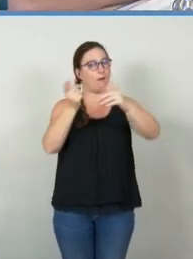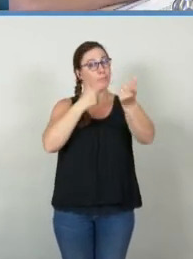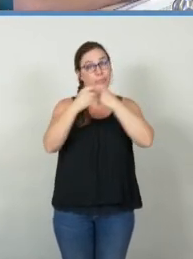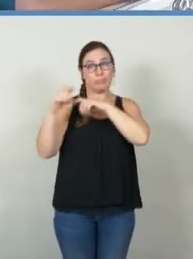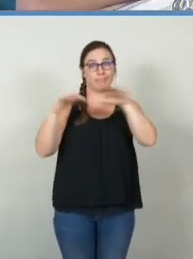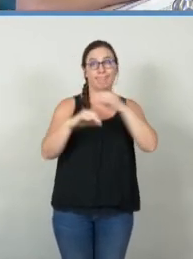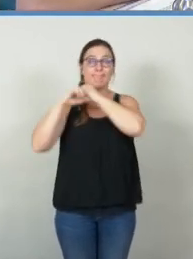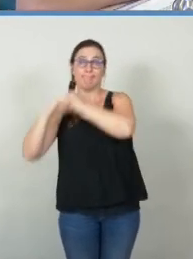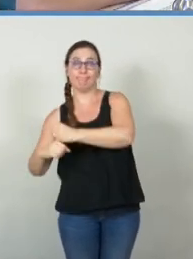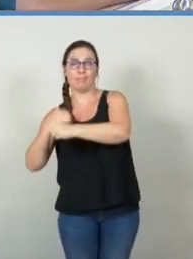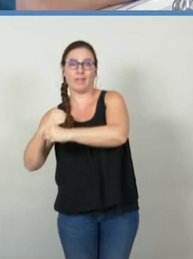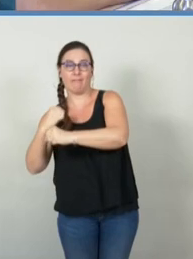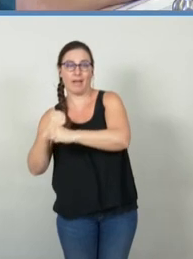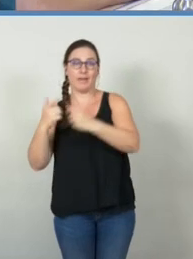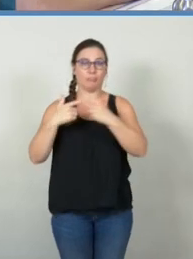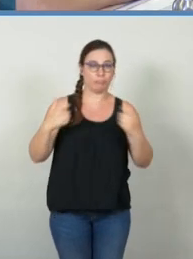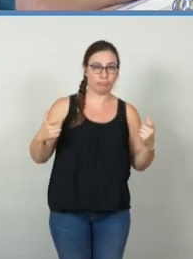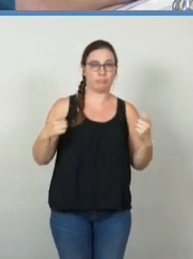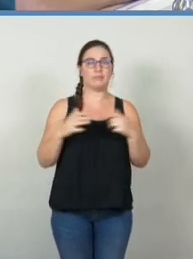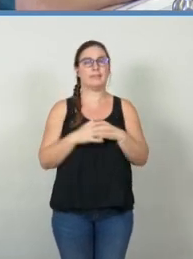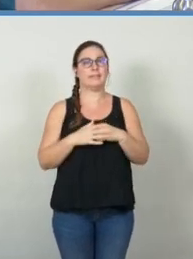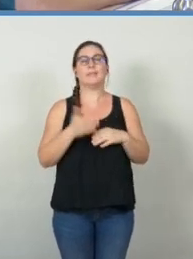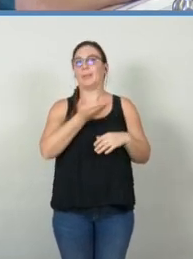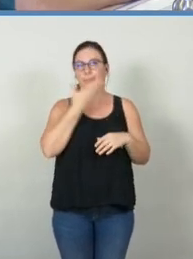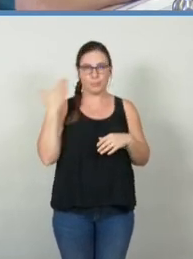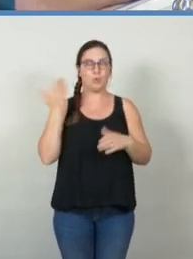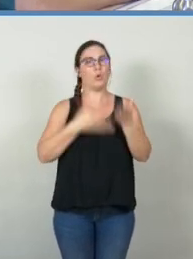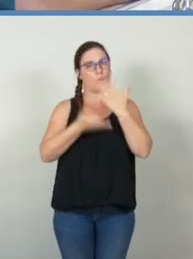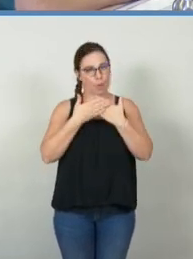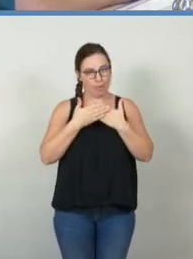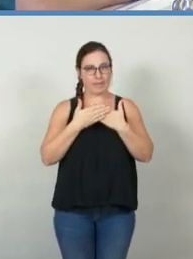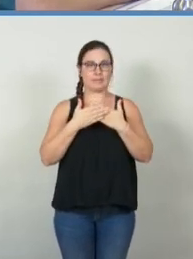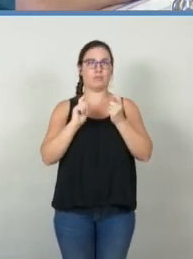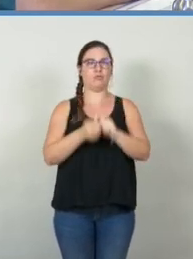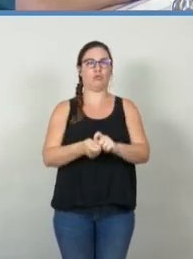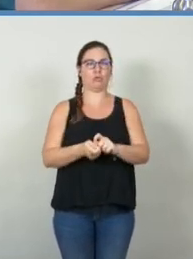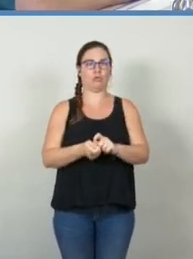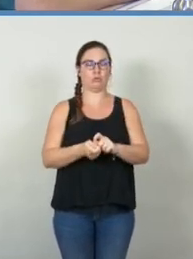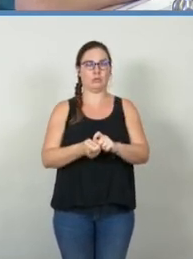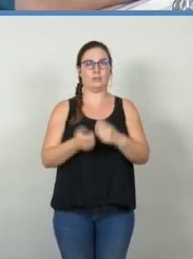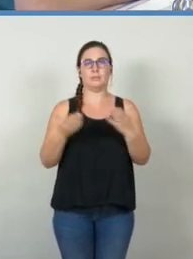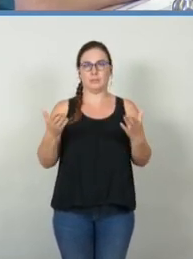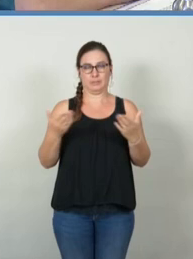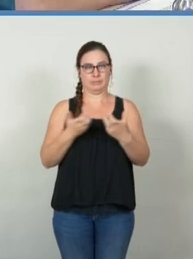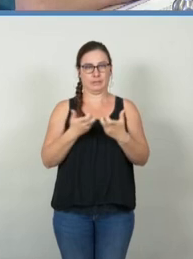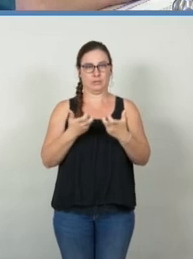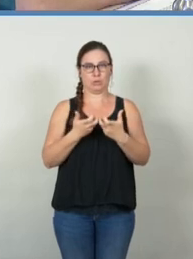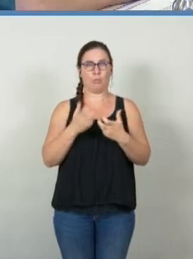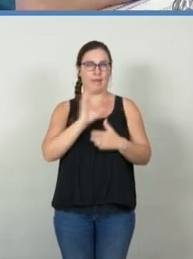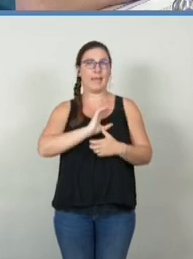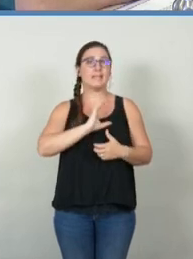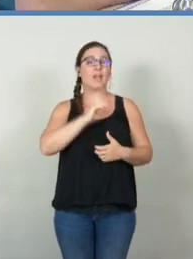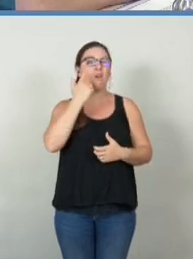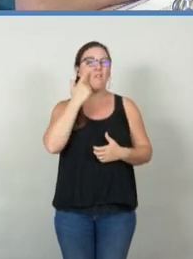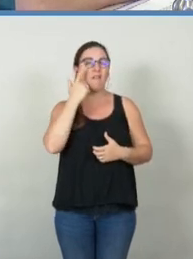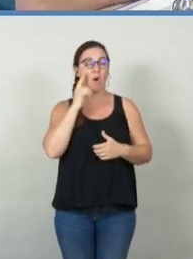la participation de ces habitants et habitants et donc nous aurons des modalités un peu différentes de réunion notamment nous expérimenterons